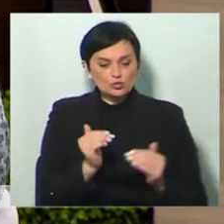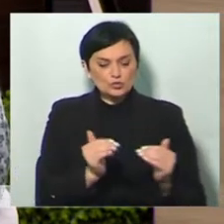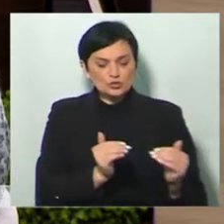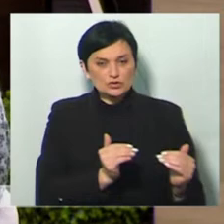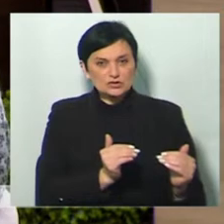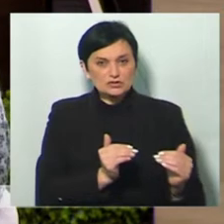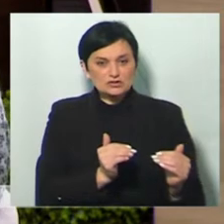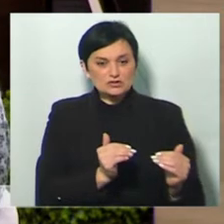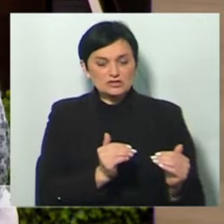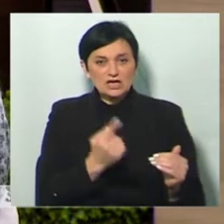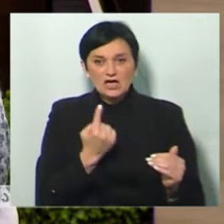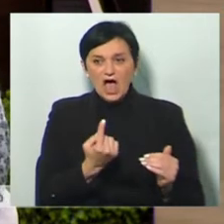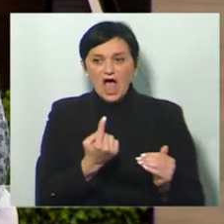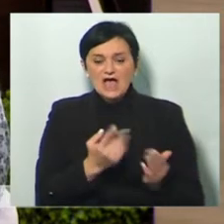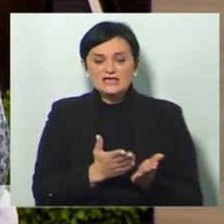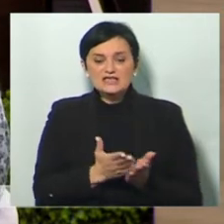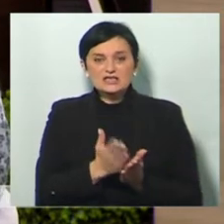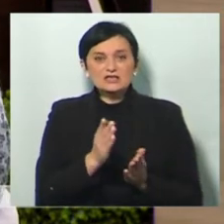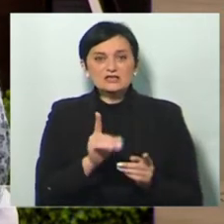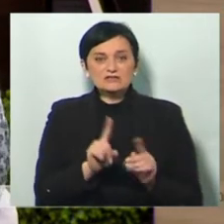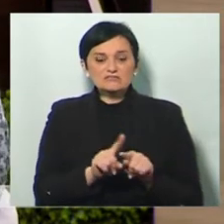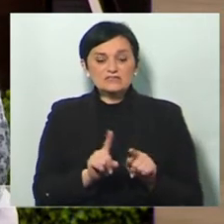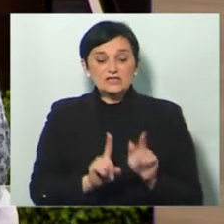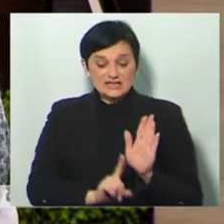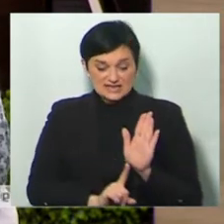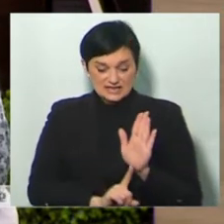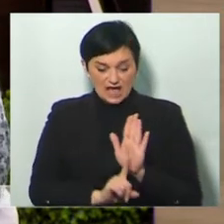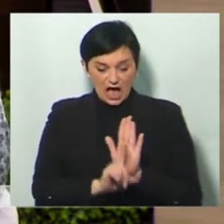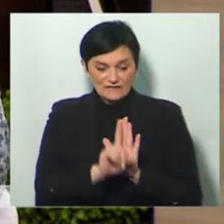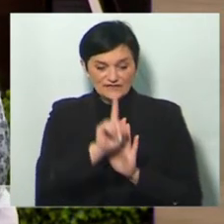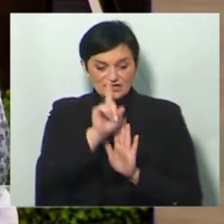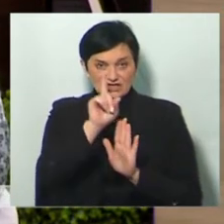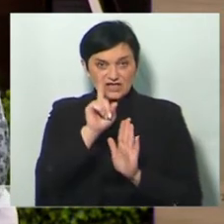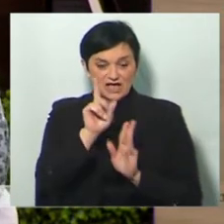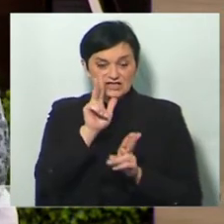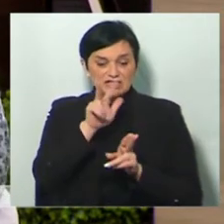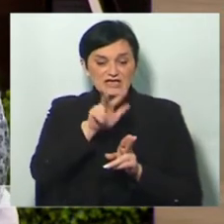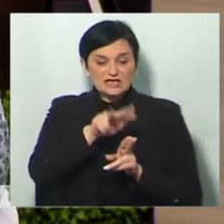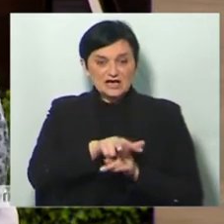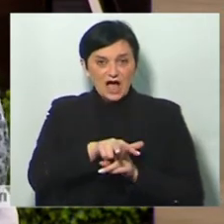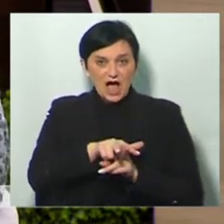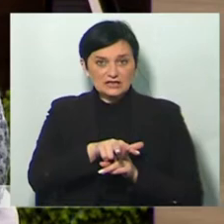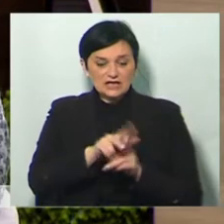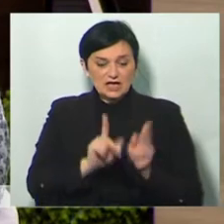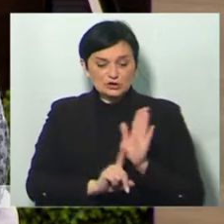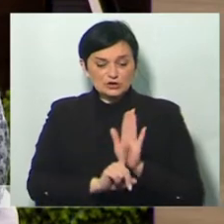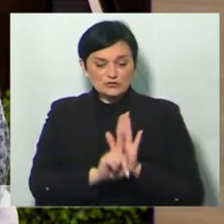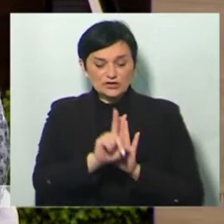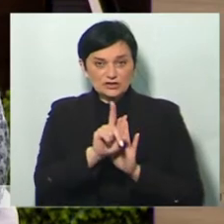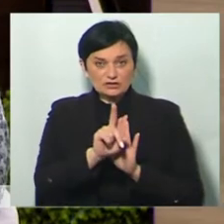ერთგვარ რესტარტში, რომ ვთქვა, ანუ თავიდან რაღაცების გადატვირთვაში.